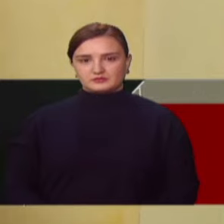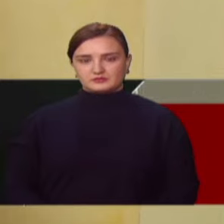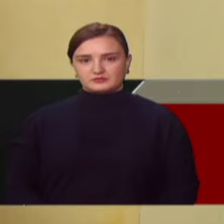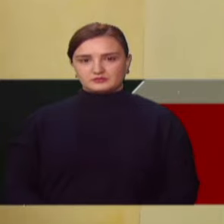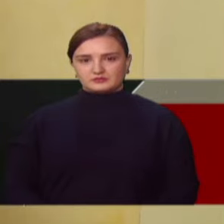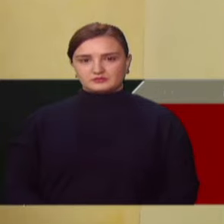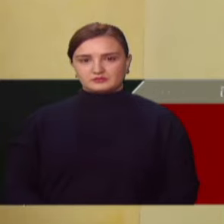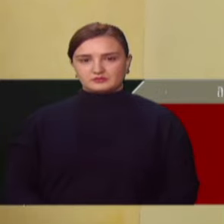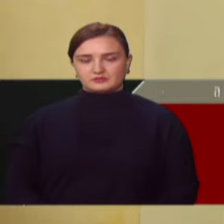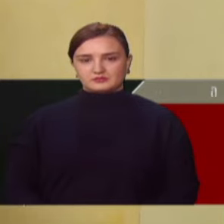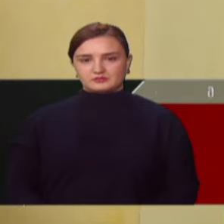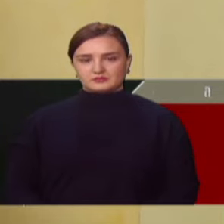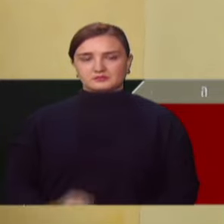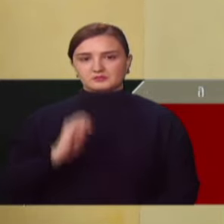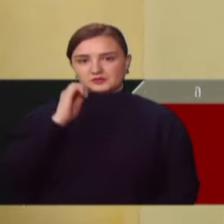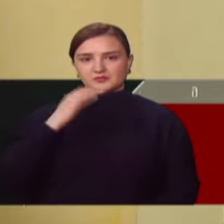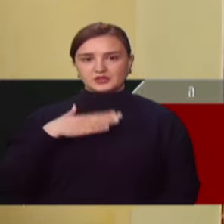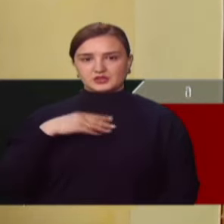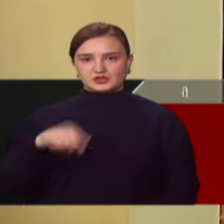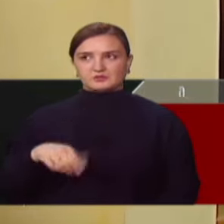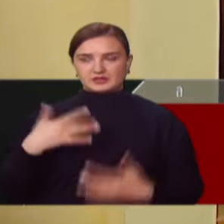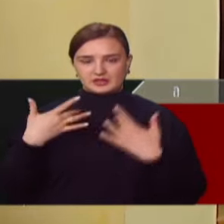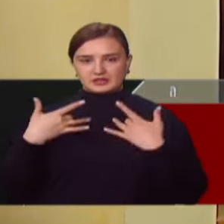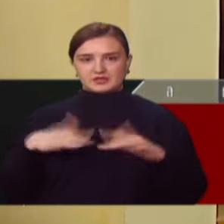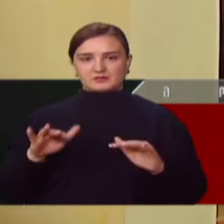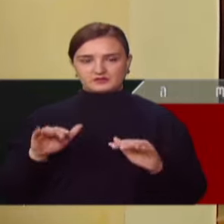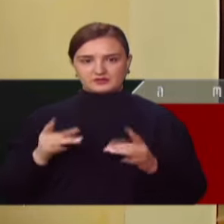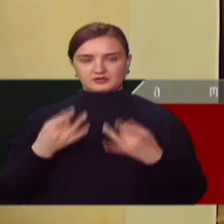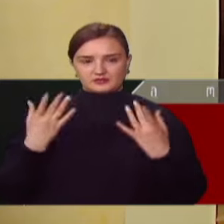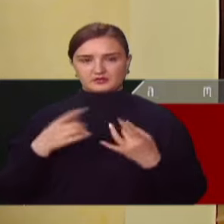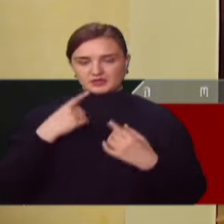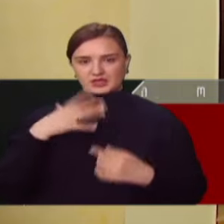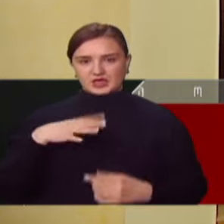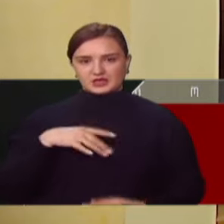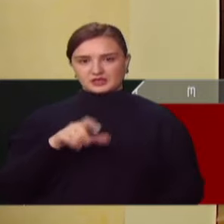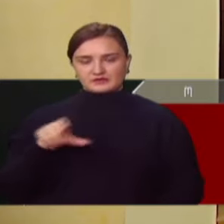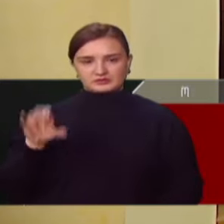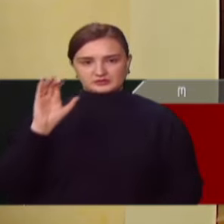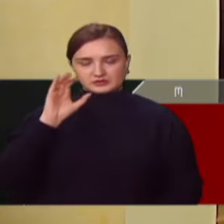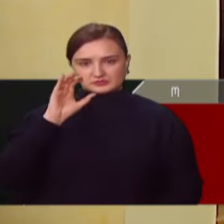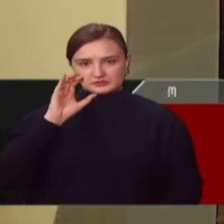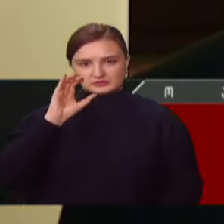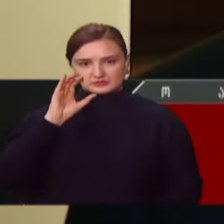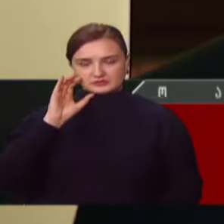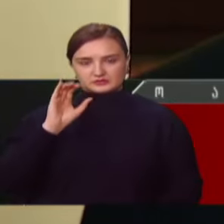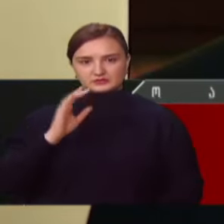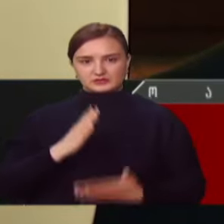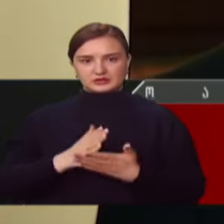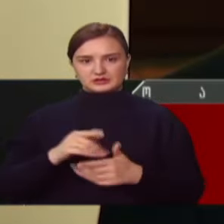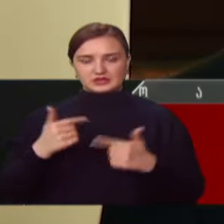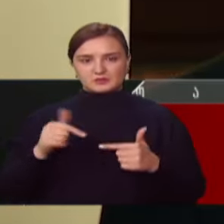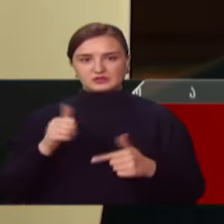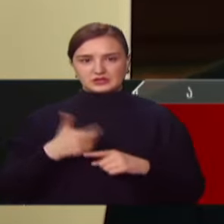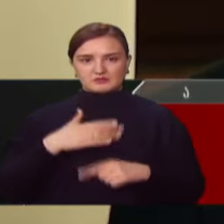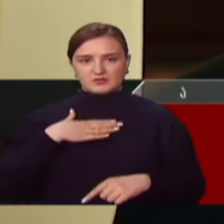აქვს დამთავრებული ეს კონსერვატორია და ბევრჯერ აქვს მონაყოლი, რომ ქართველი მსმენელი საერთოდ დიდი გამოცდა არის. კმაყოფილი ვარ